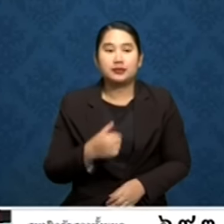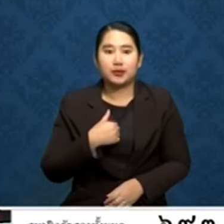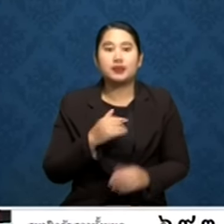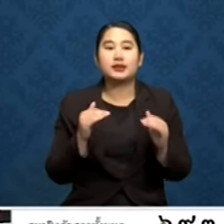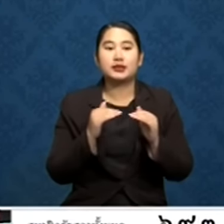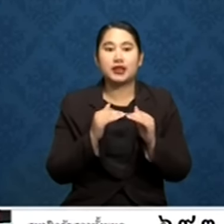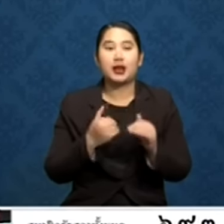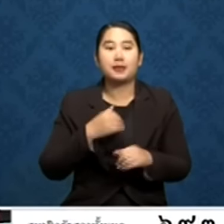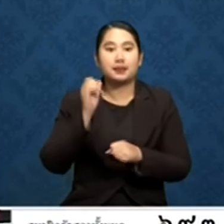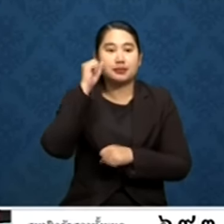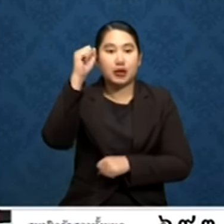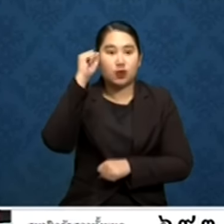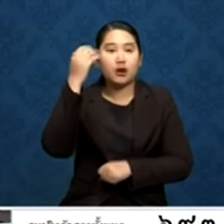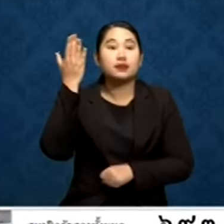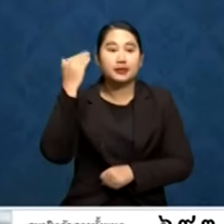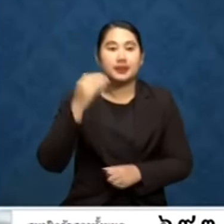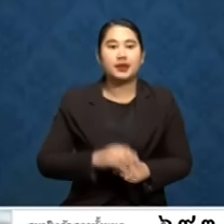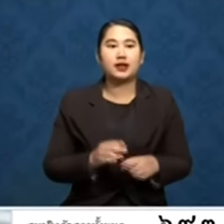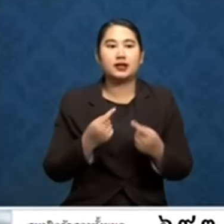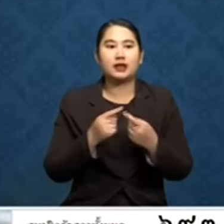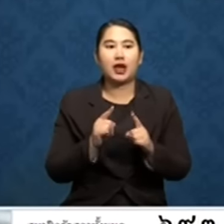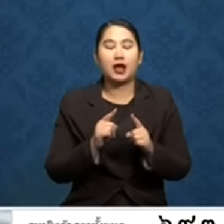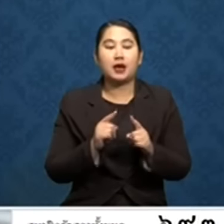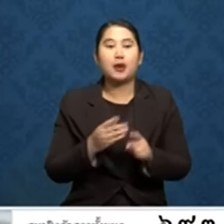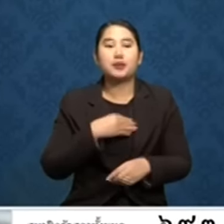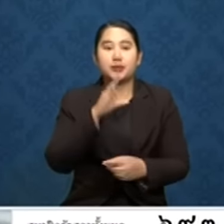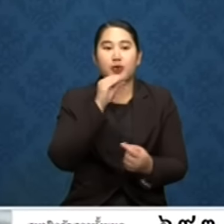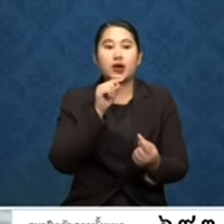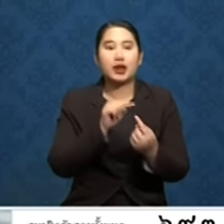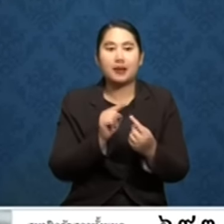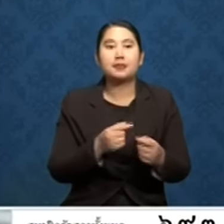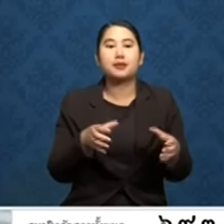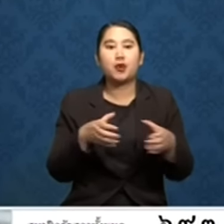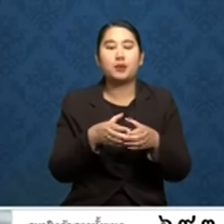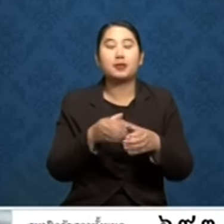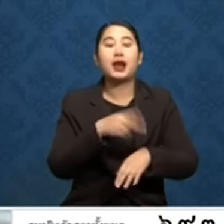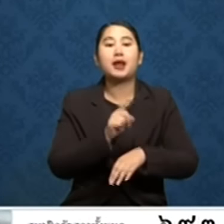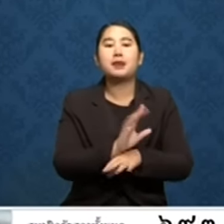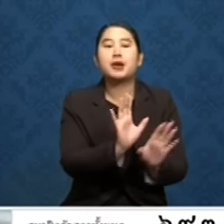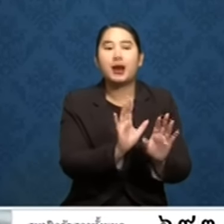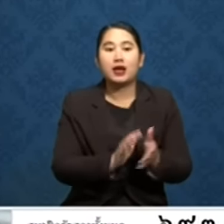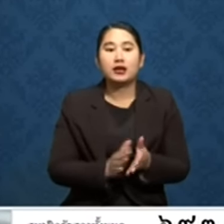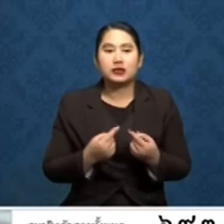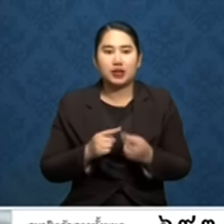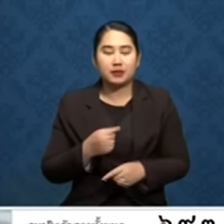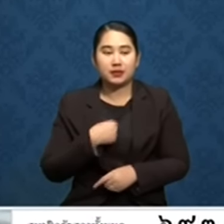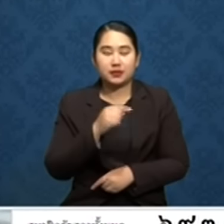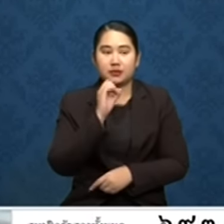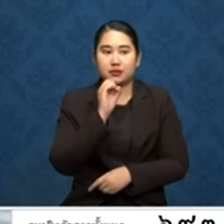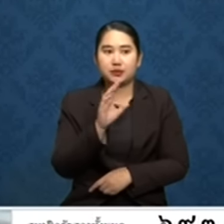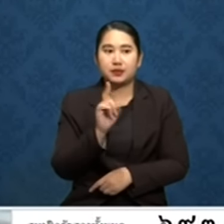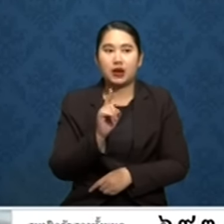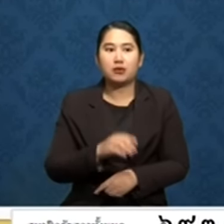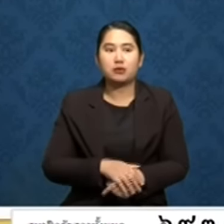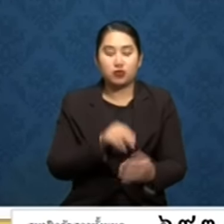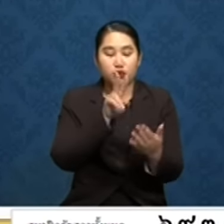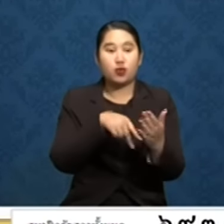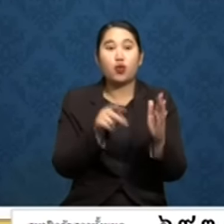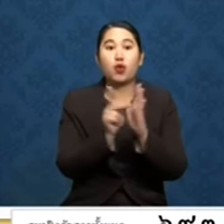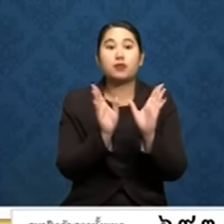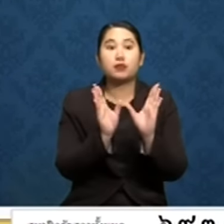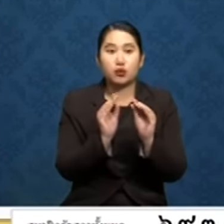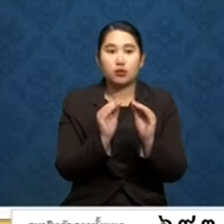ทธิ์ในการประท้วงก่อนหน้าแล้วนะครับแต่ว่าก็ด้วยความเคารพท่านประธานวิปไม่เป็นไรครับเพียงแต่ว่าท่านมีการตั้งประเด็นว่าไม่ได้อ่านข้อบังคับ